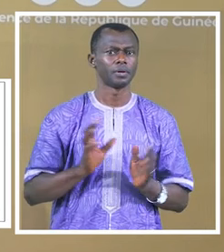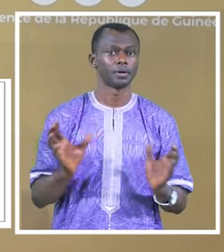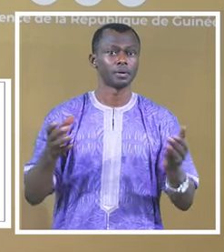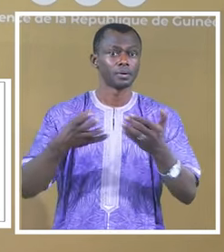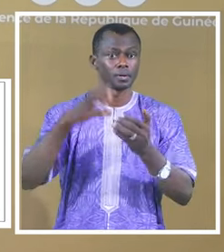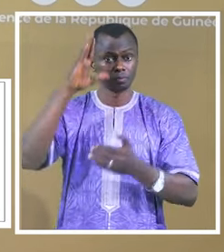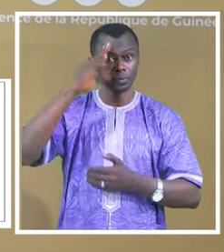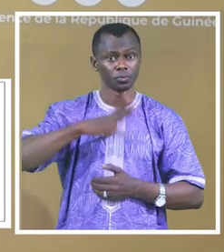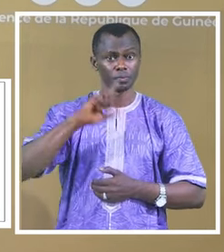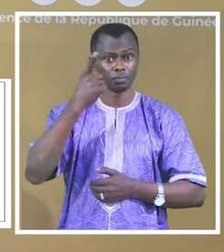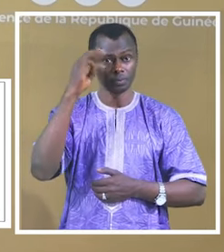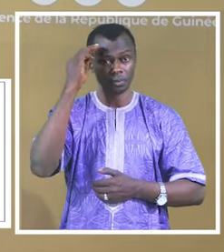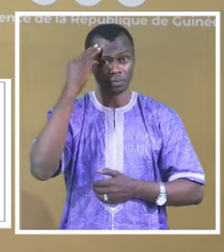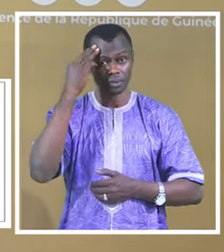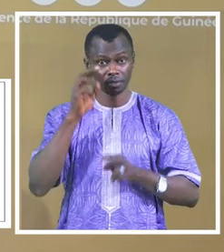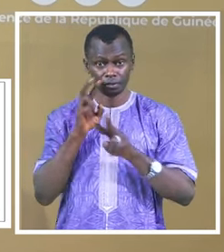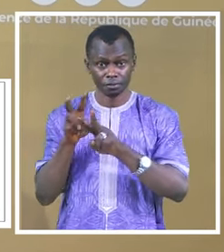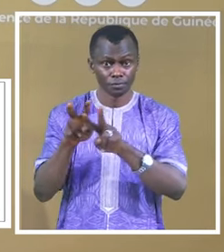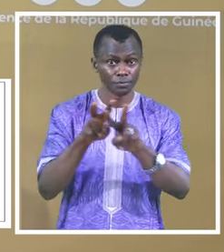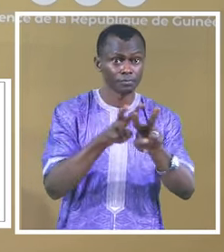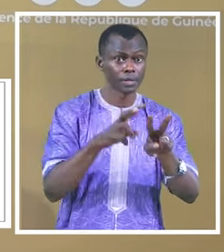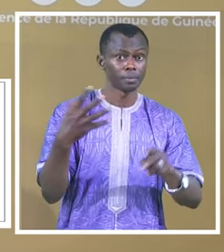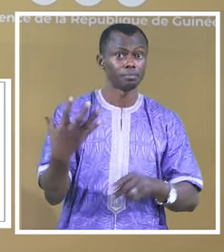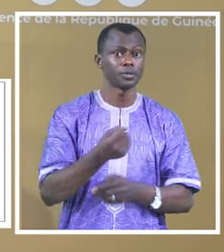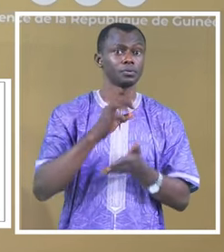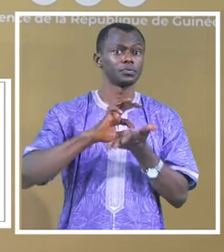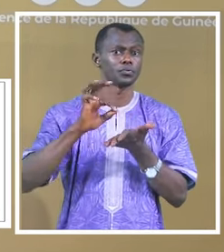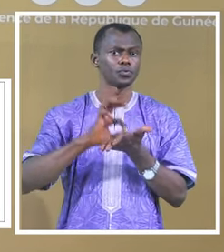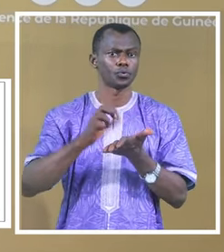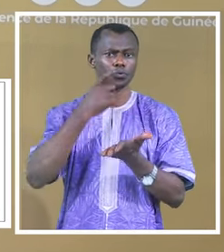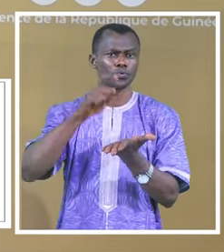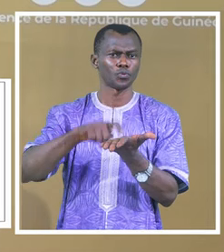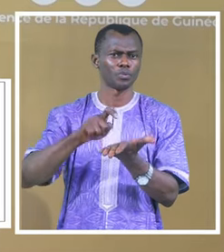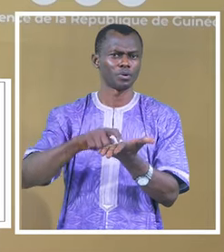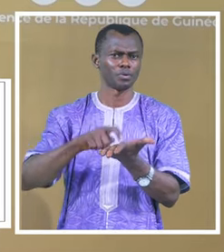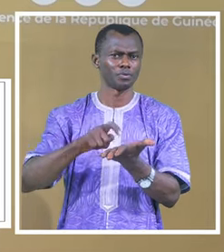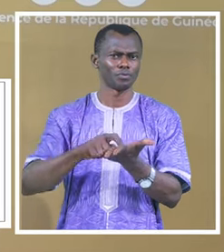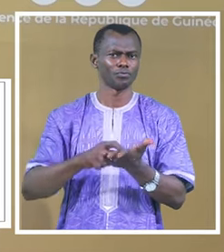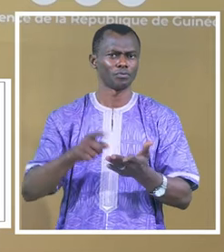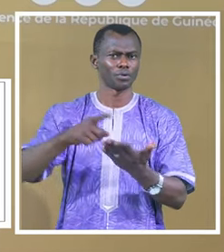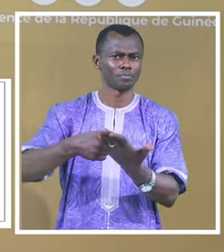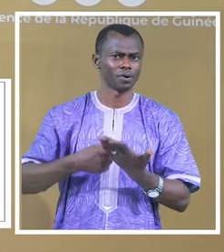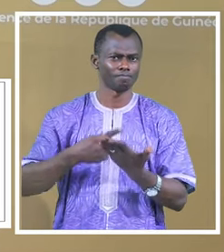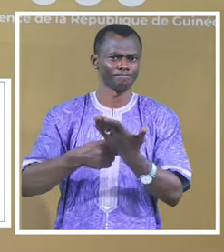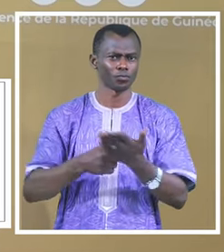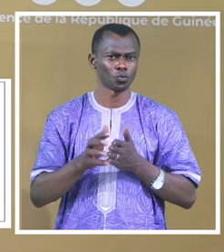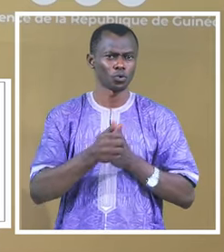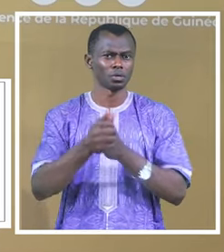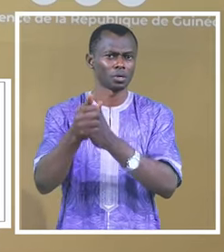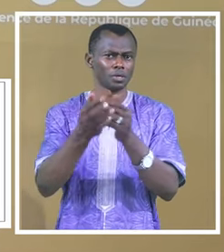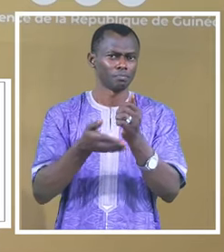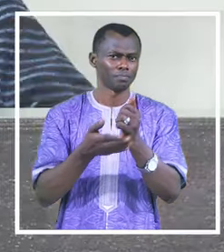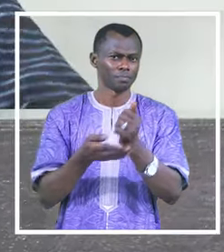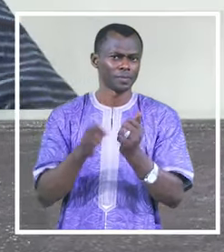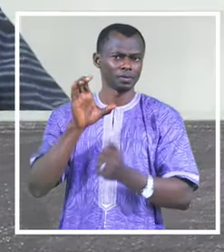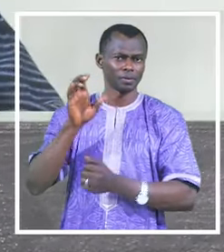le Premier ministre. Veiller sur la prise en compte des recommandations issues du débat d'orientation budgétaire du